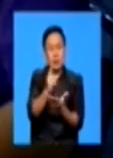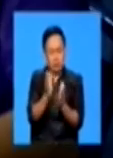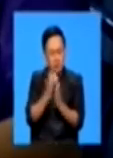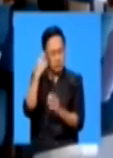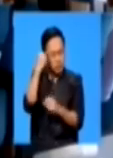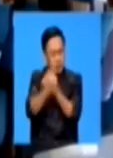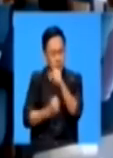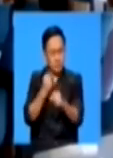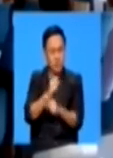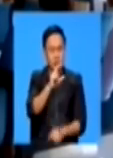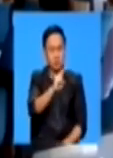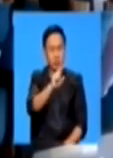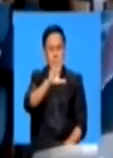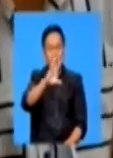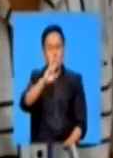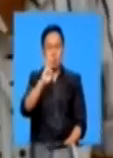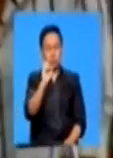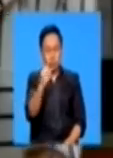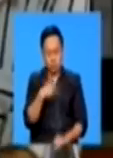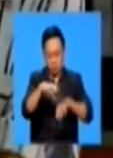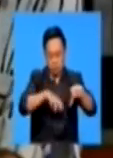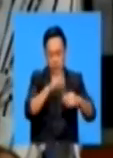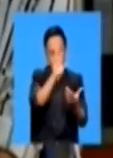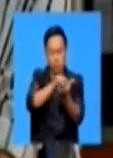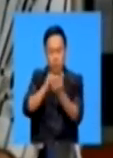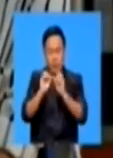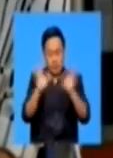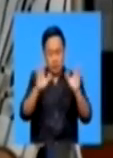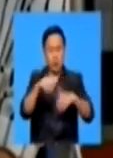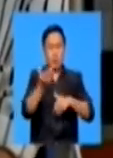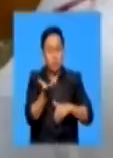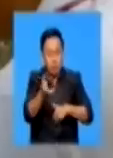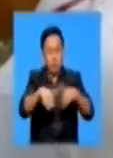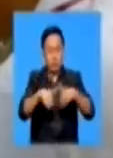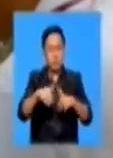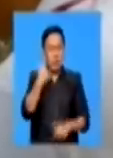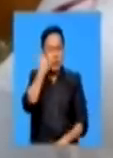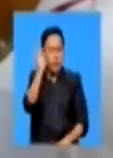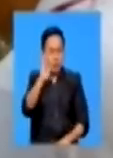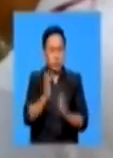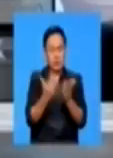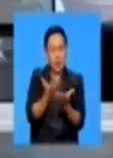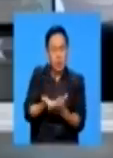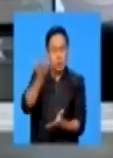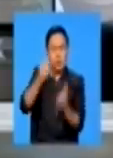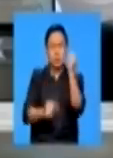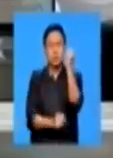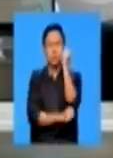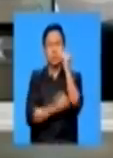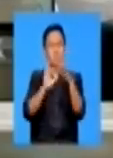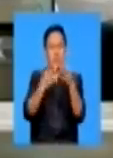ครับบัตรประชาชนที่มีระบุอาชีพรายได้ไม่ต้องอายนะครับไม่ต้องอายจะมีรายได้น้อยอะไรมากก็คนไทยทั้งสิ้นนะผมต้